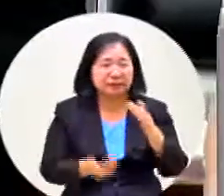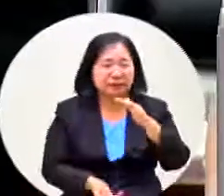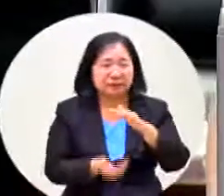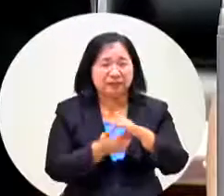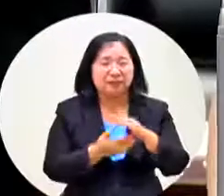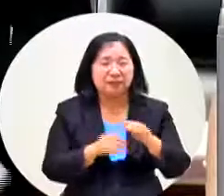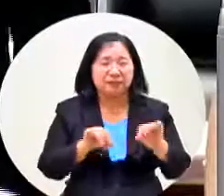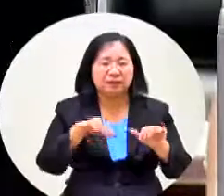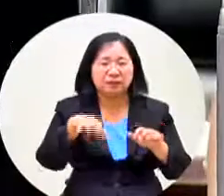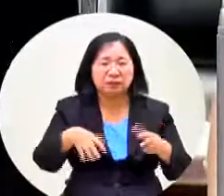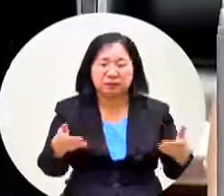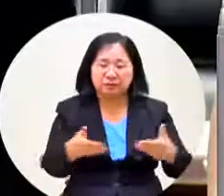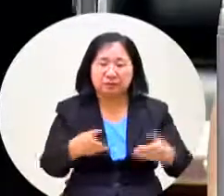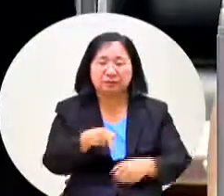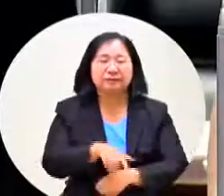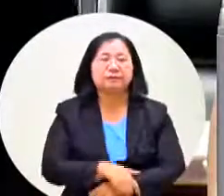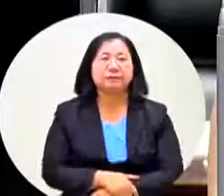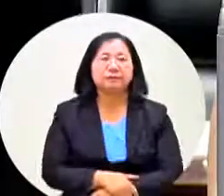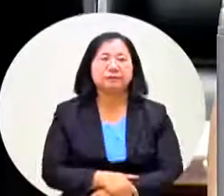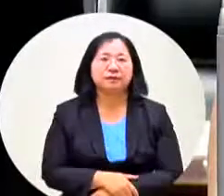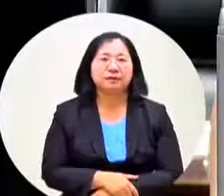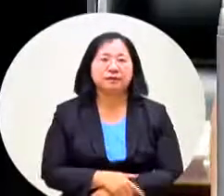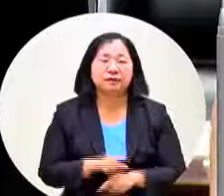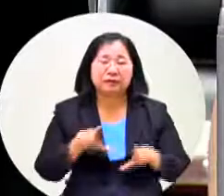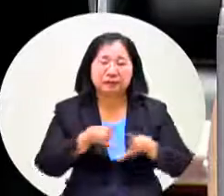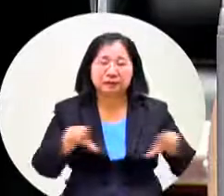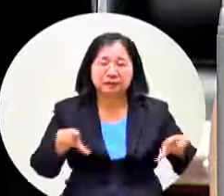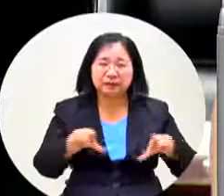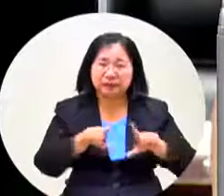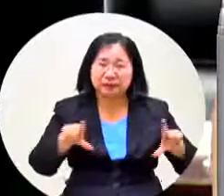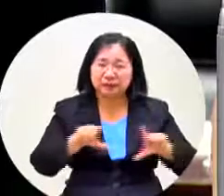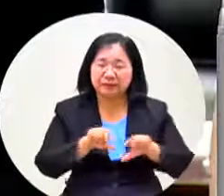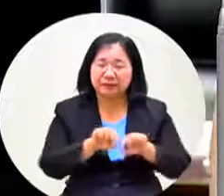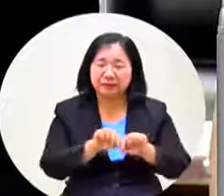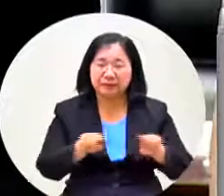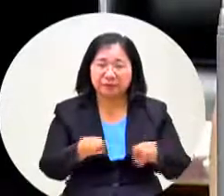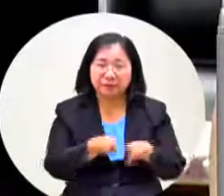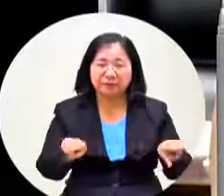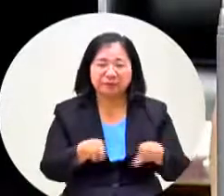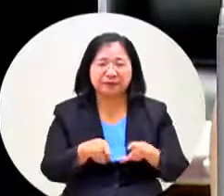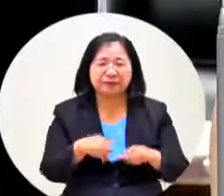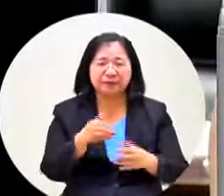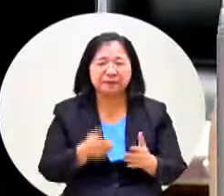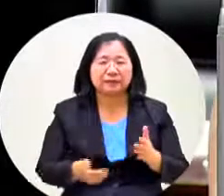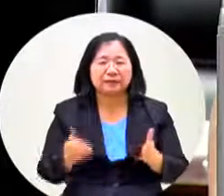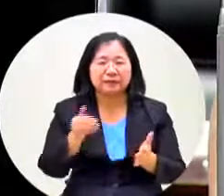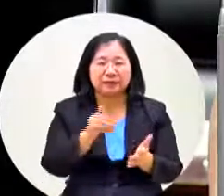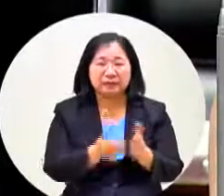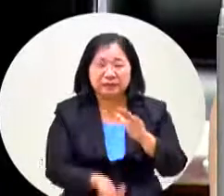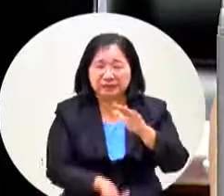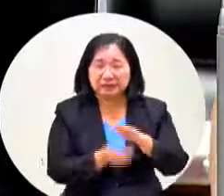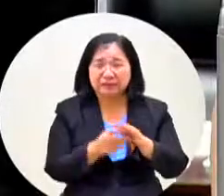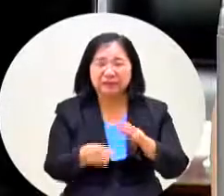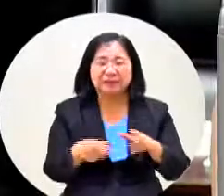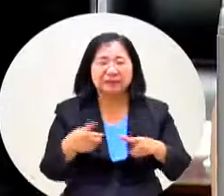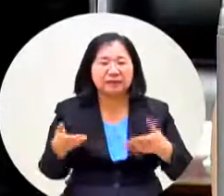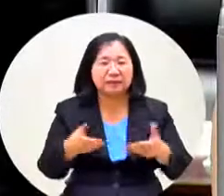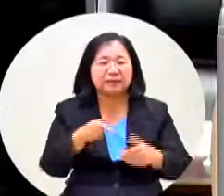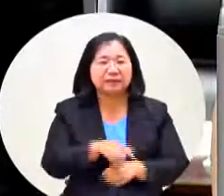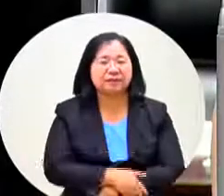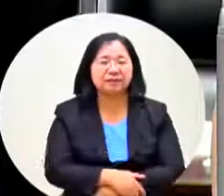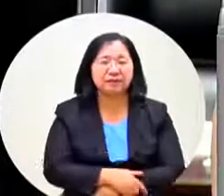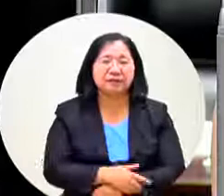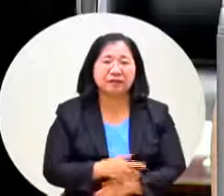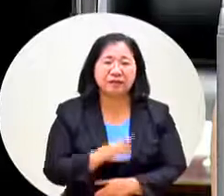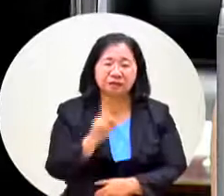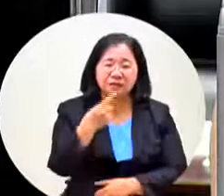哈，黄议员一来拢做关心咱大坪顶地区的这个开发哈，这个目